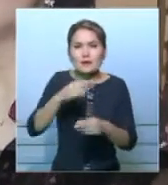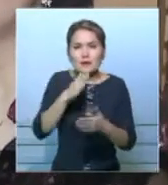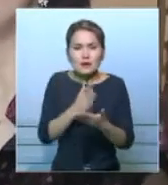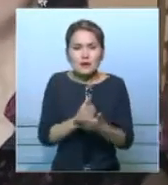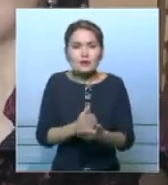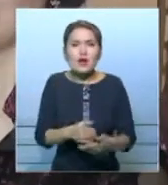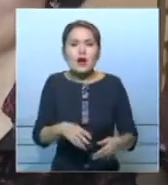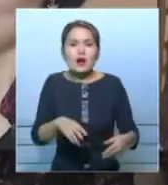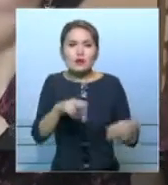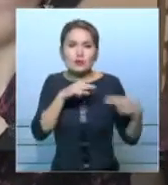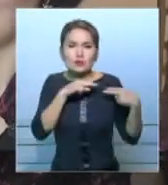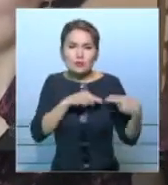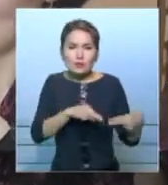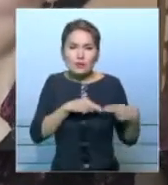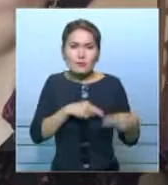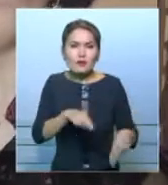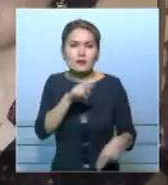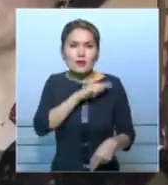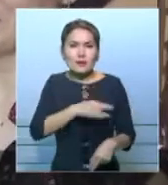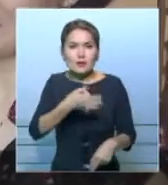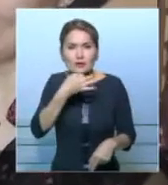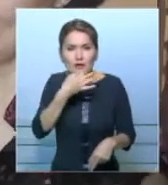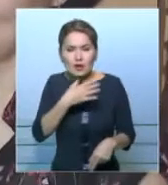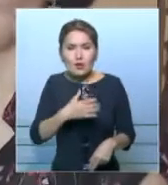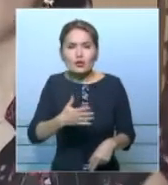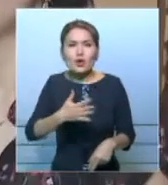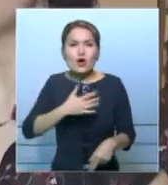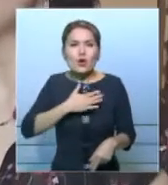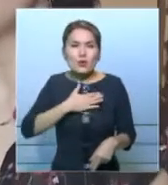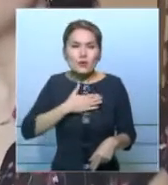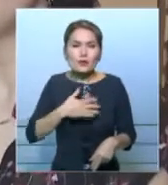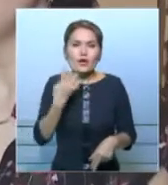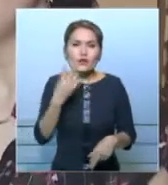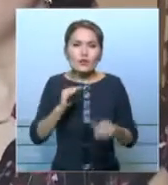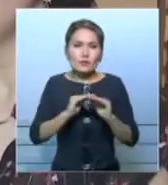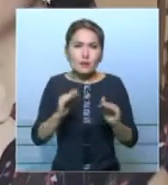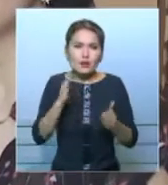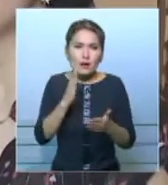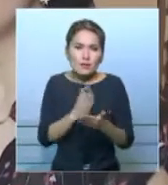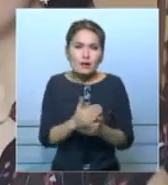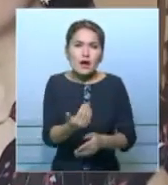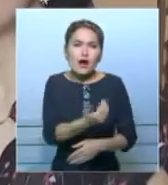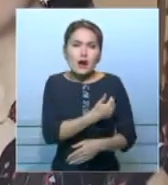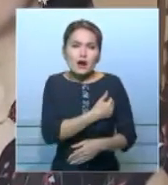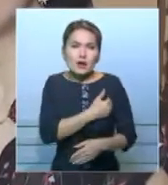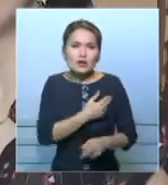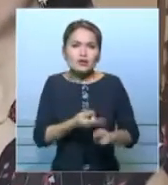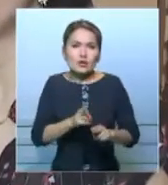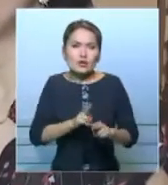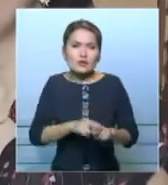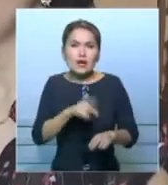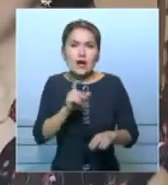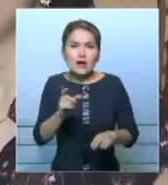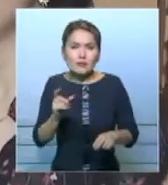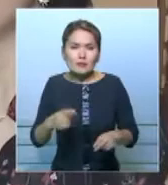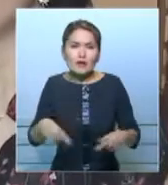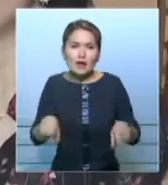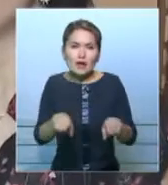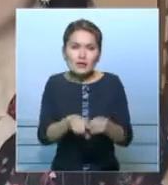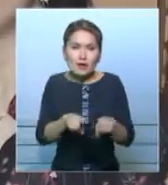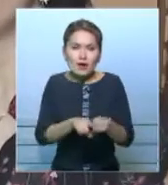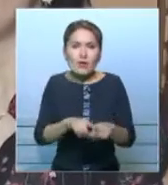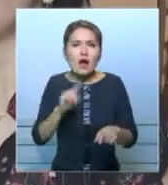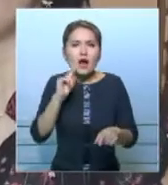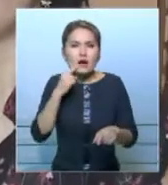жаным жай тауып жеңілдеп қаламын. Отбасым үлкен, 4 ұлым бар. Арманым адамдарға әдемілік пен қуаныш сыйлау. Сүйікті ісім